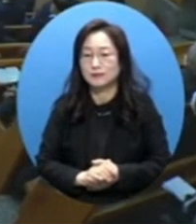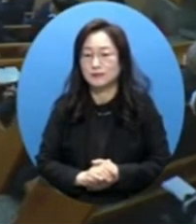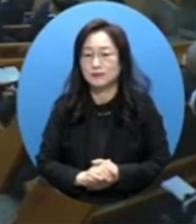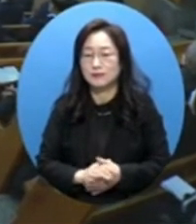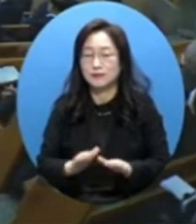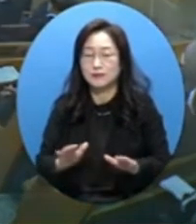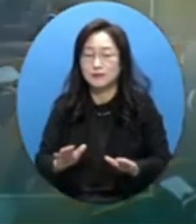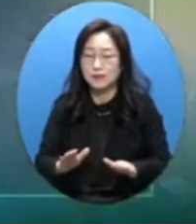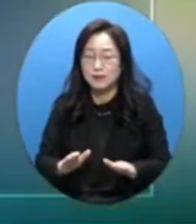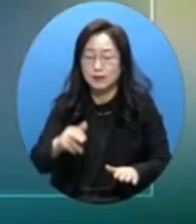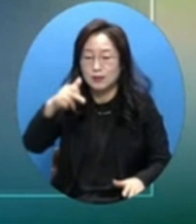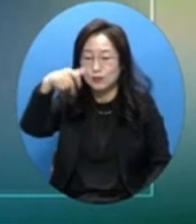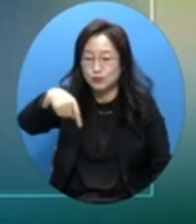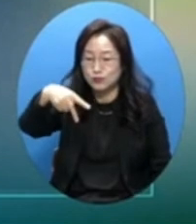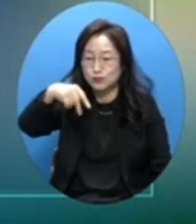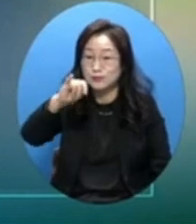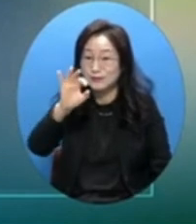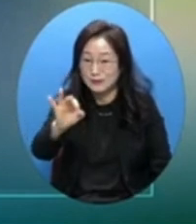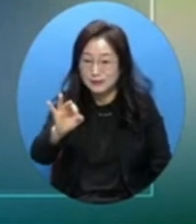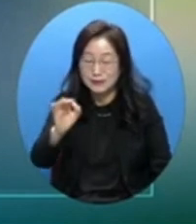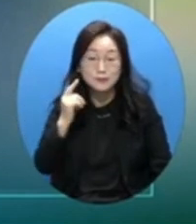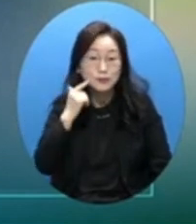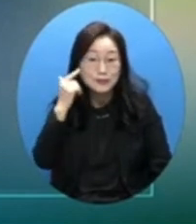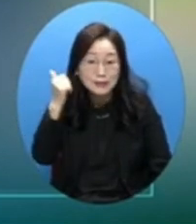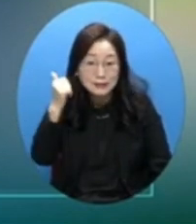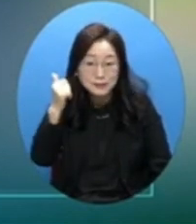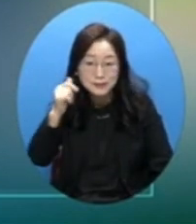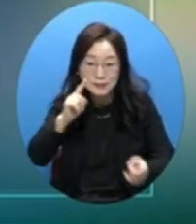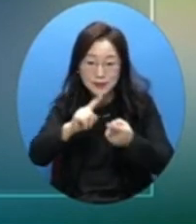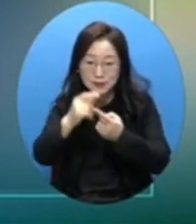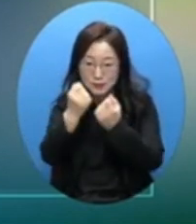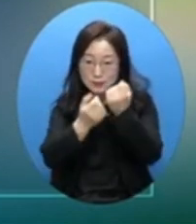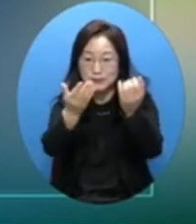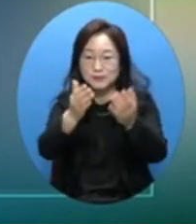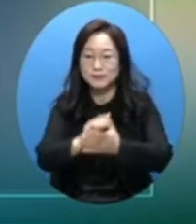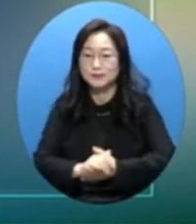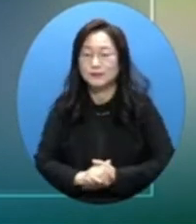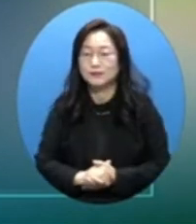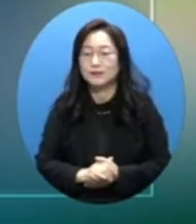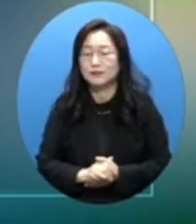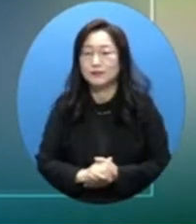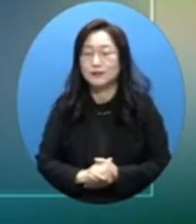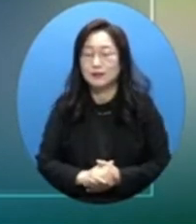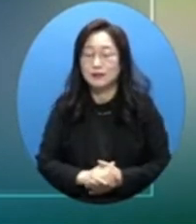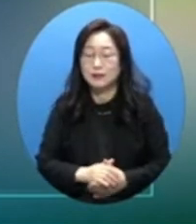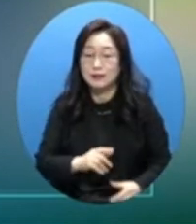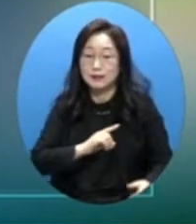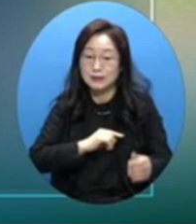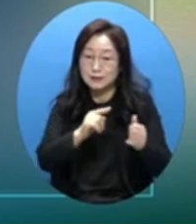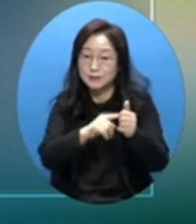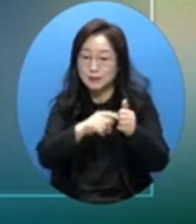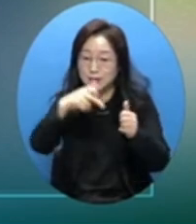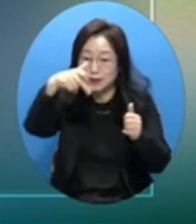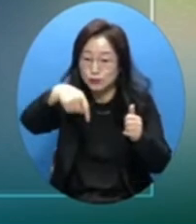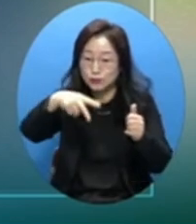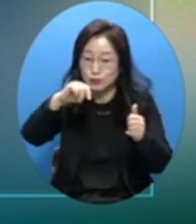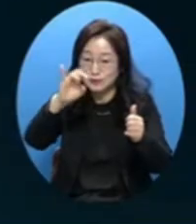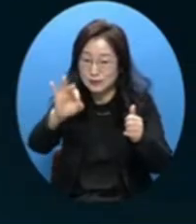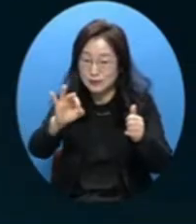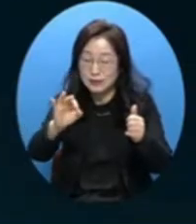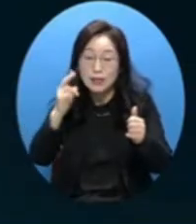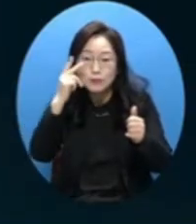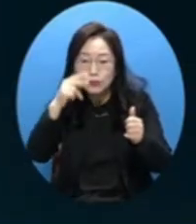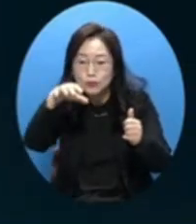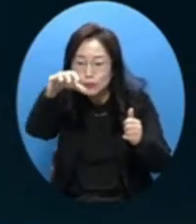윌리엄 쿠싱 목사님 말씀을 나누면서 오늘 말씀을 마무리합니다. 미국 매사추세츠 힝햄이라는 곳에 태어나서 출국